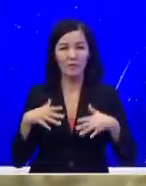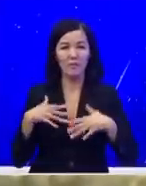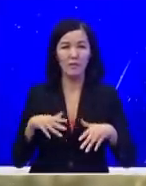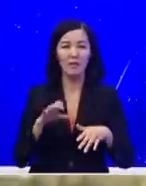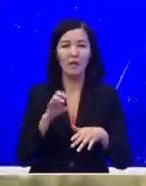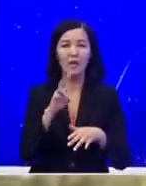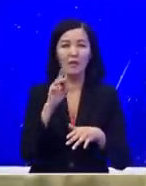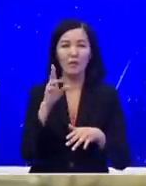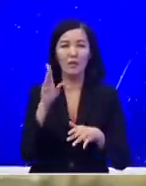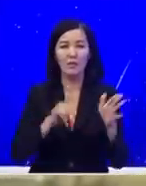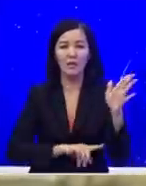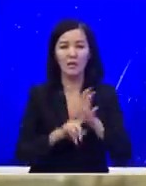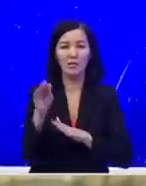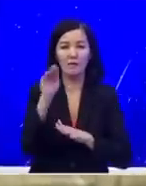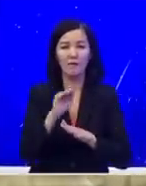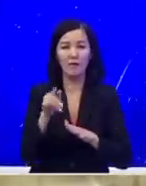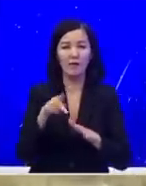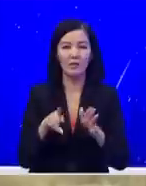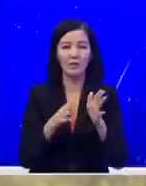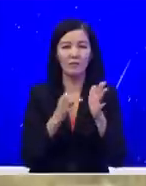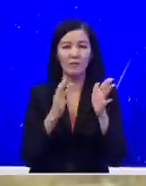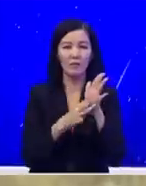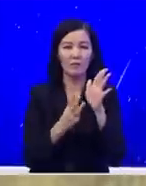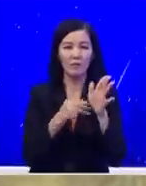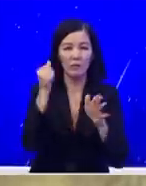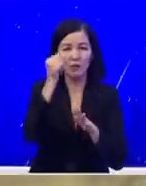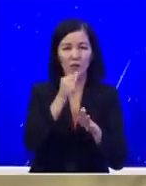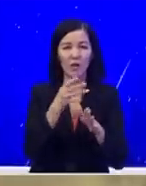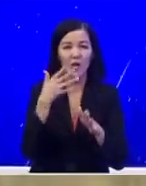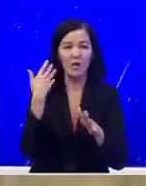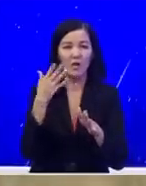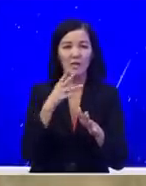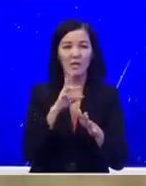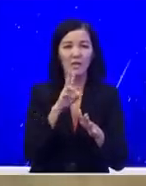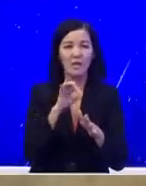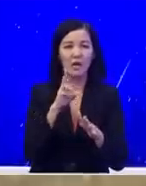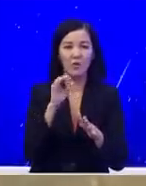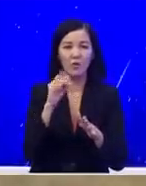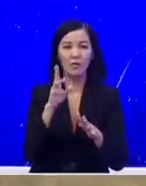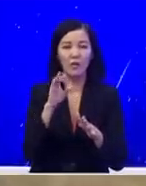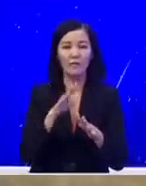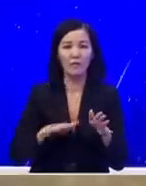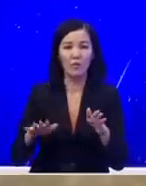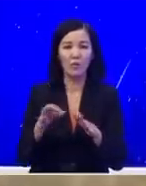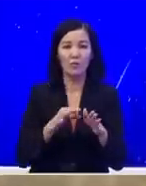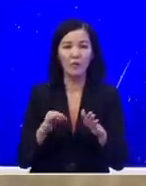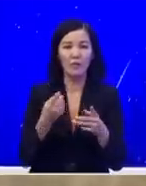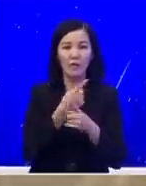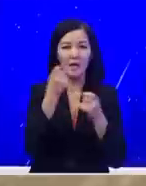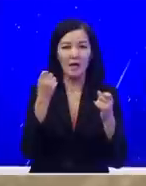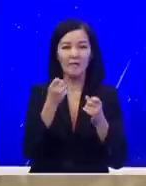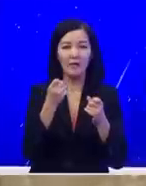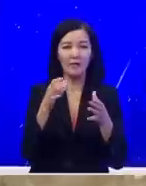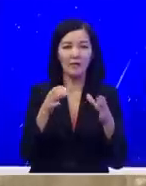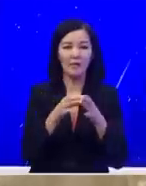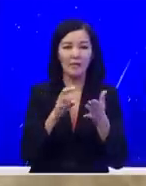Нагорного Карабаха начался в феврале 1988 года, когда Нагорно-Карабахская автономная область объявила о выходе из